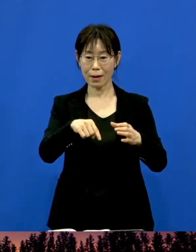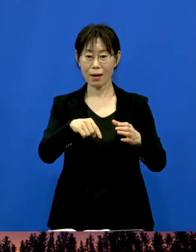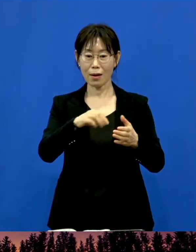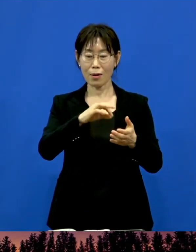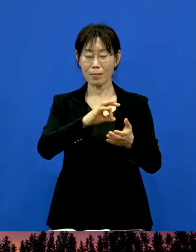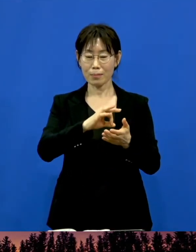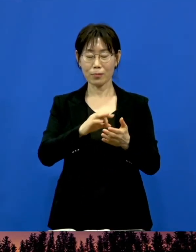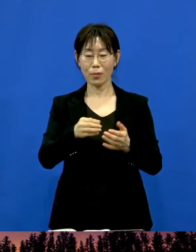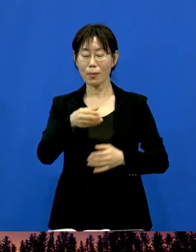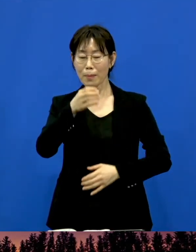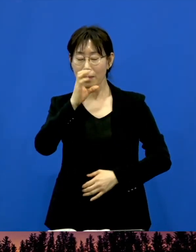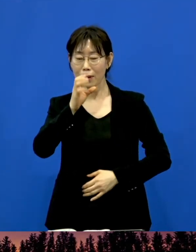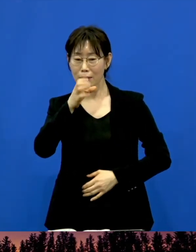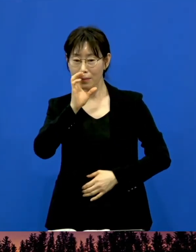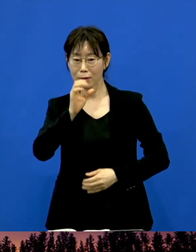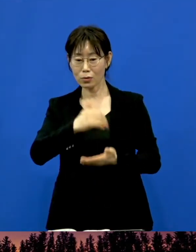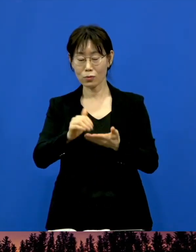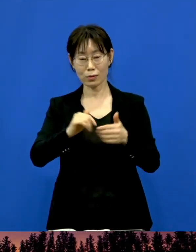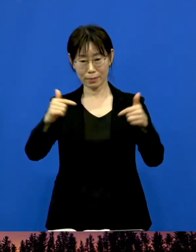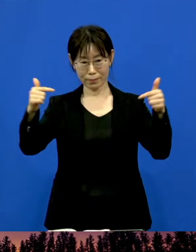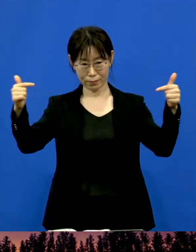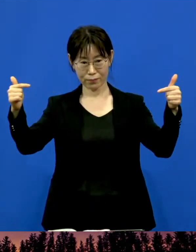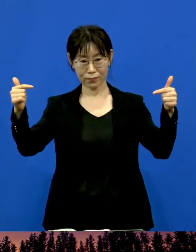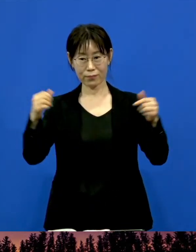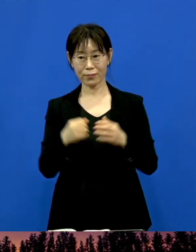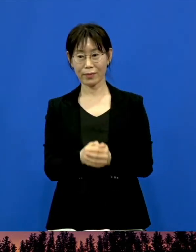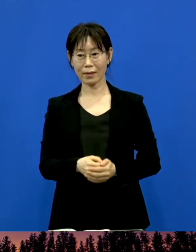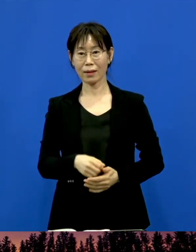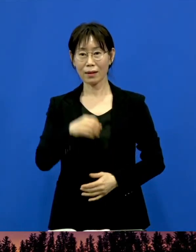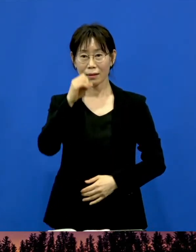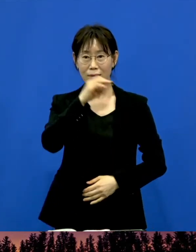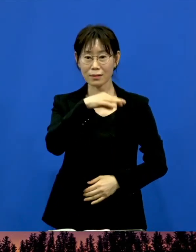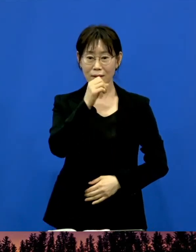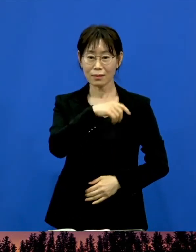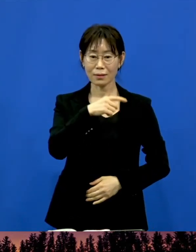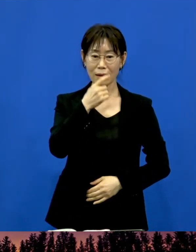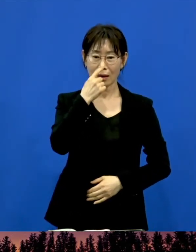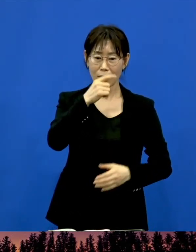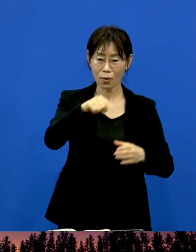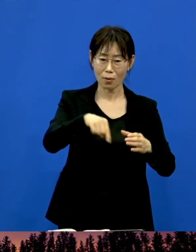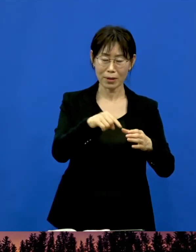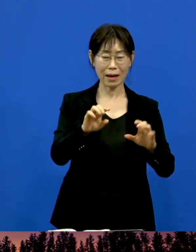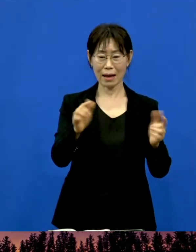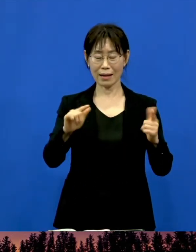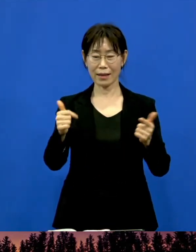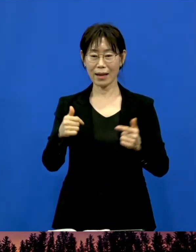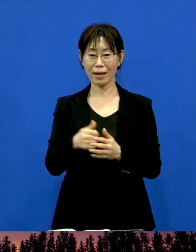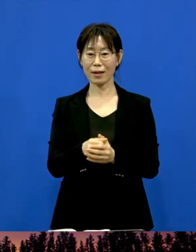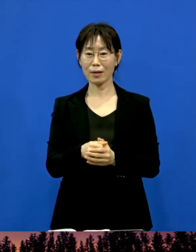싶은 욕구가 생겨요. 그냥 커피가 아니에요. 내리는 커피 먹어야 된다며.